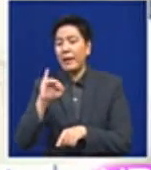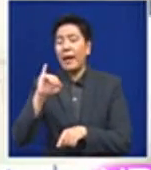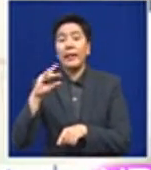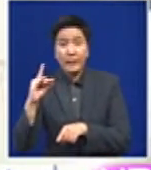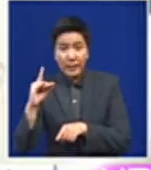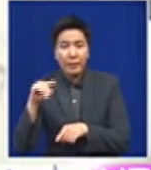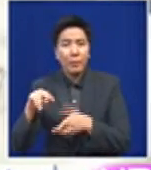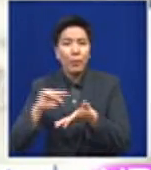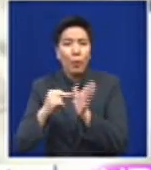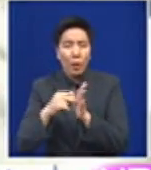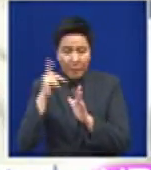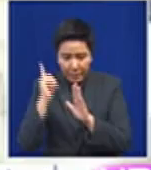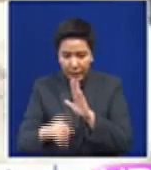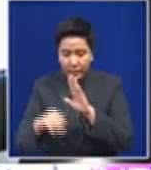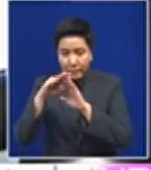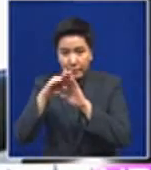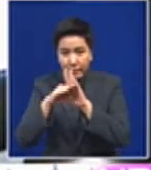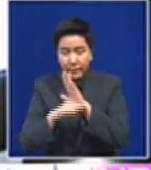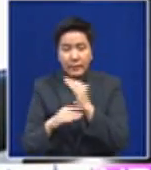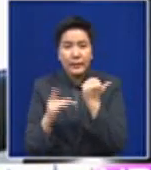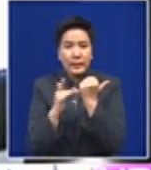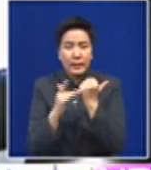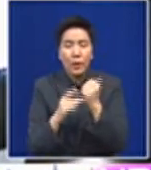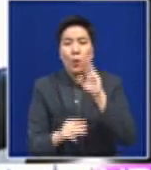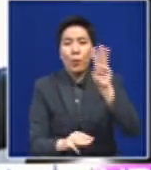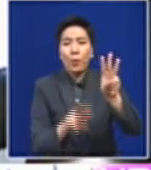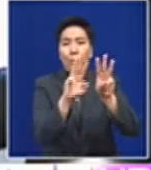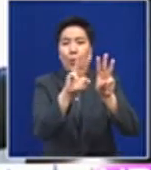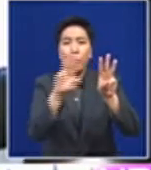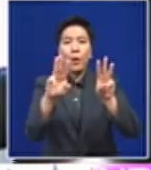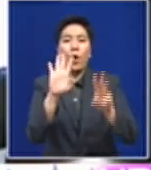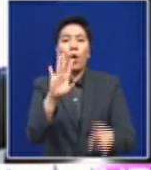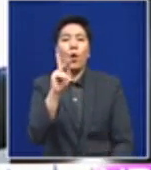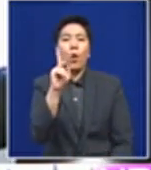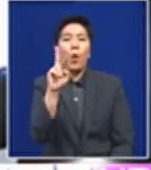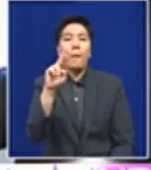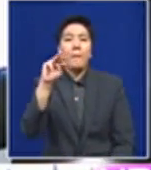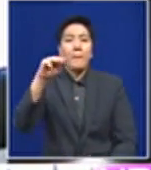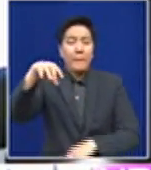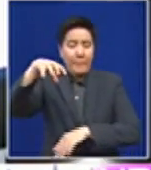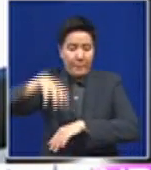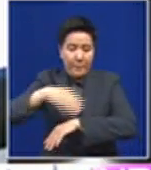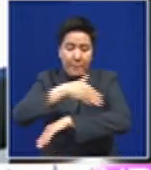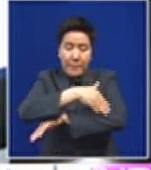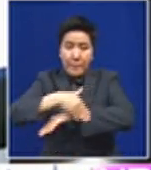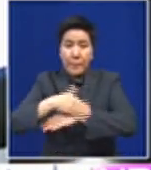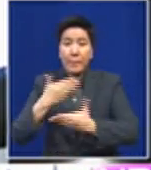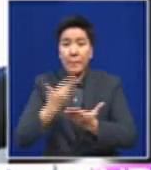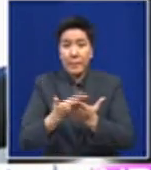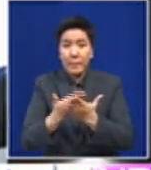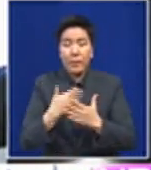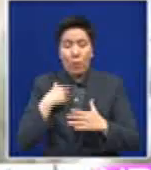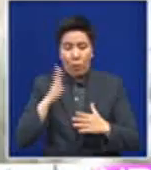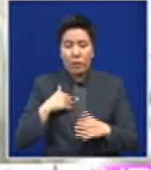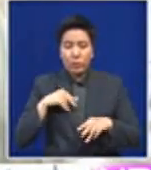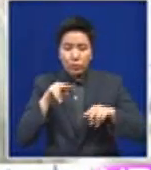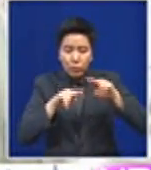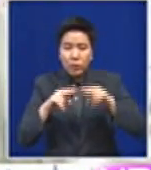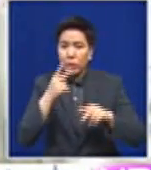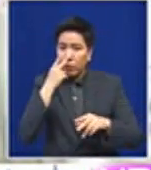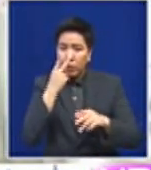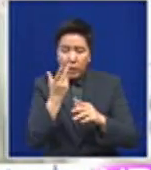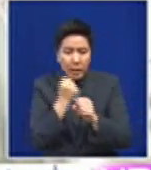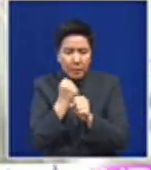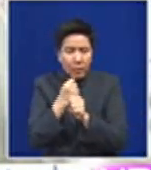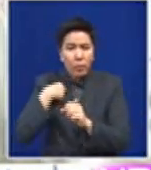กขั้นตอนเป็นกระบวนการอิเล็กทรอนิกส์บนเว็บไซต์ของกรมบัญชีกลางซึ่งผู้ประกอบการรวมทั้งเจ้าหน้าที่พัสดุของหน่วยงานจะไม่สาม